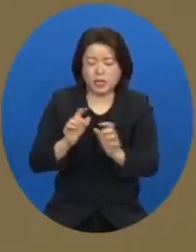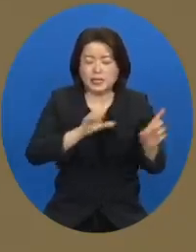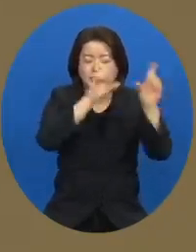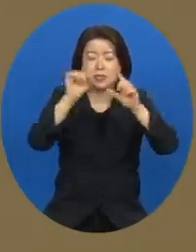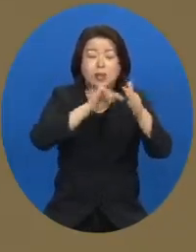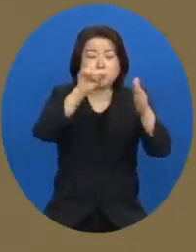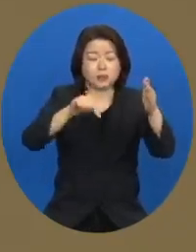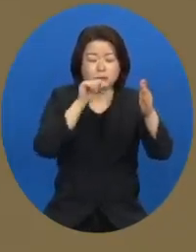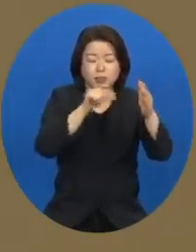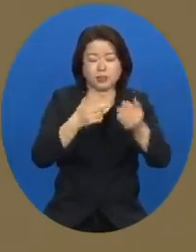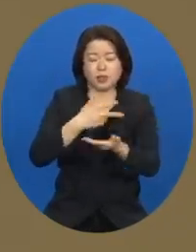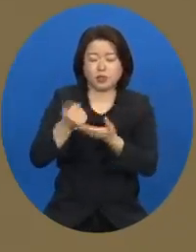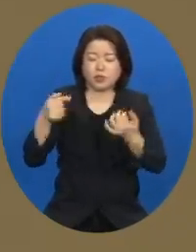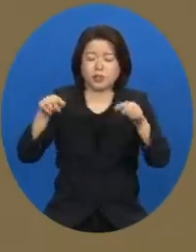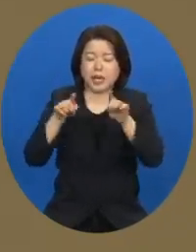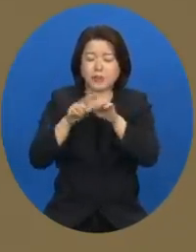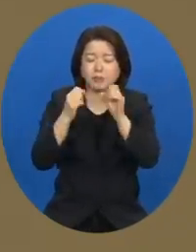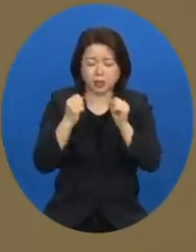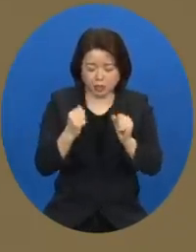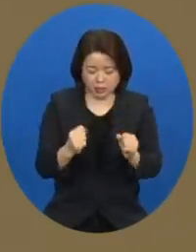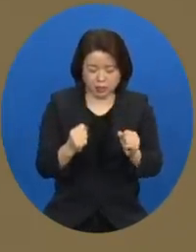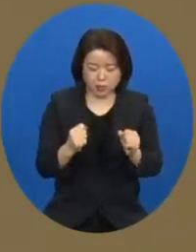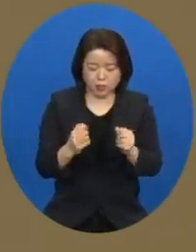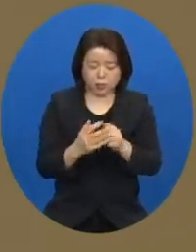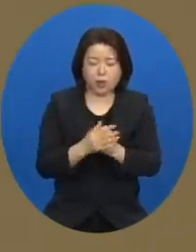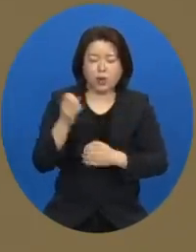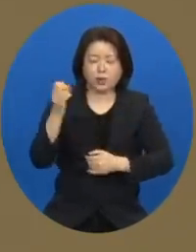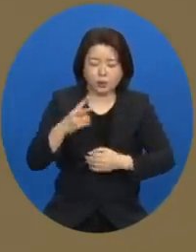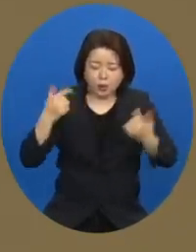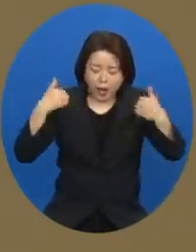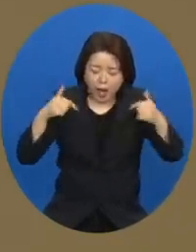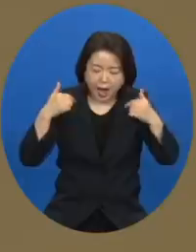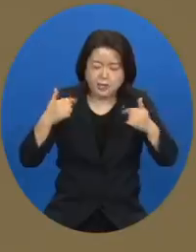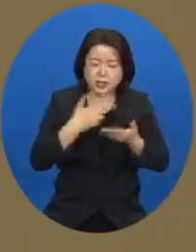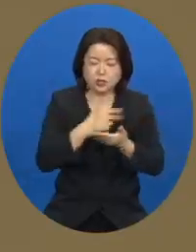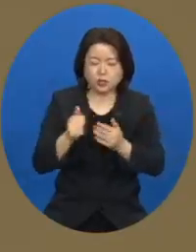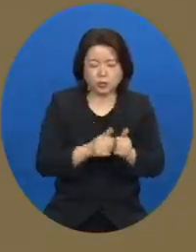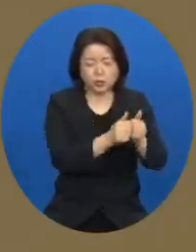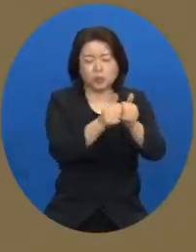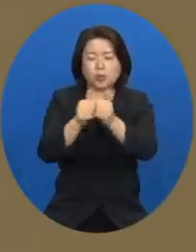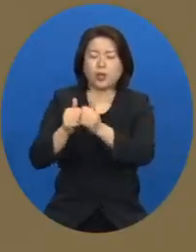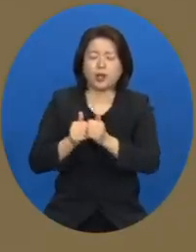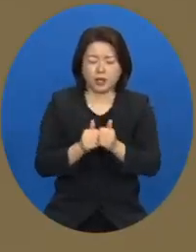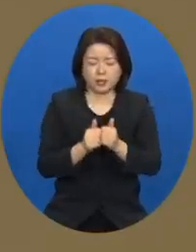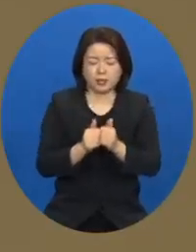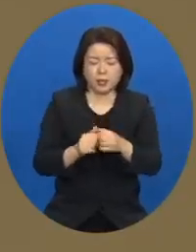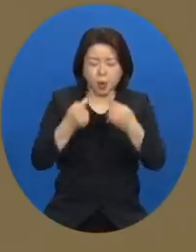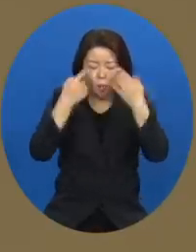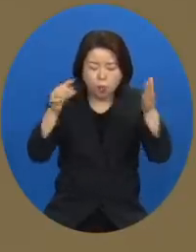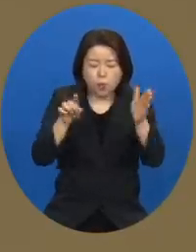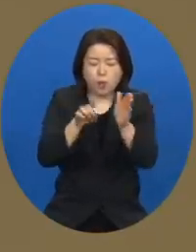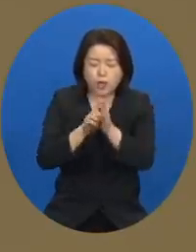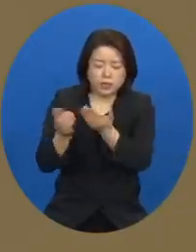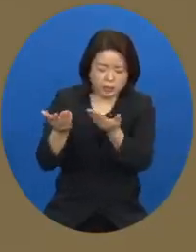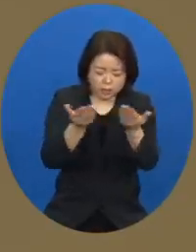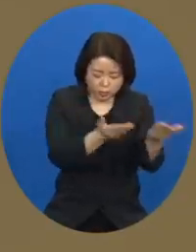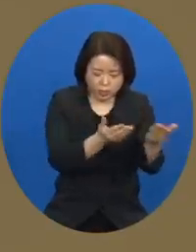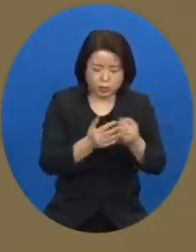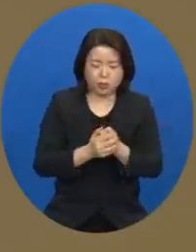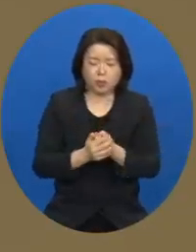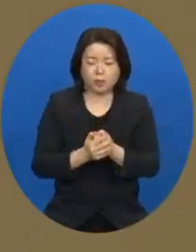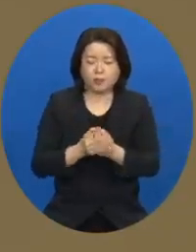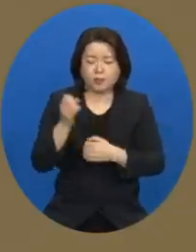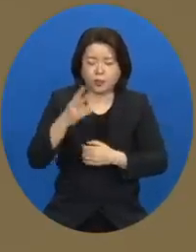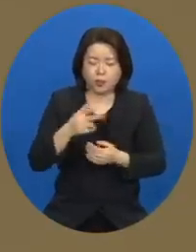속에서 주님이 함께 하시고 늘 주님이 동행하는 확신을 주시고